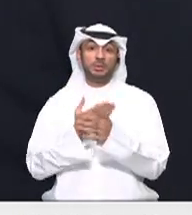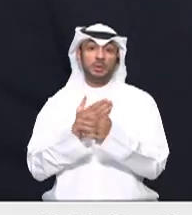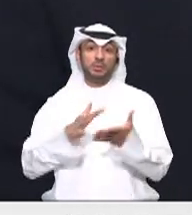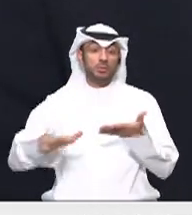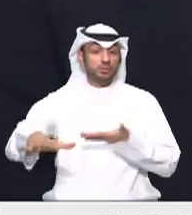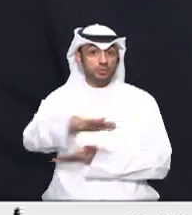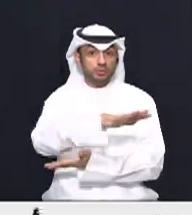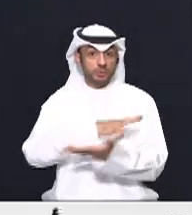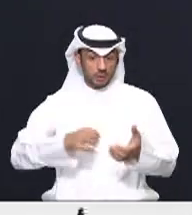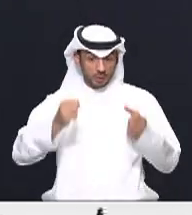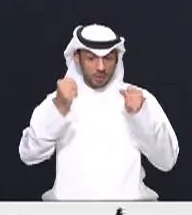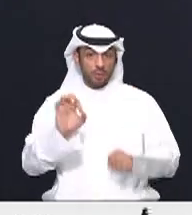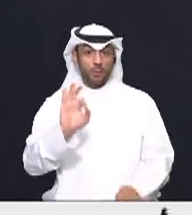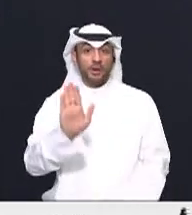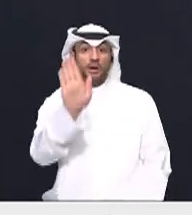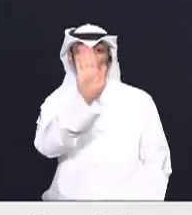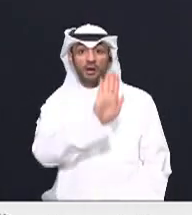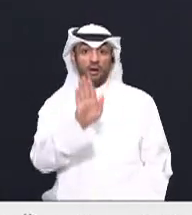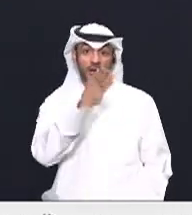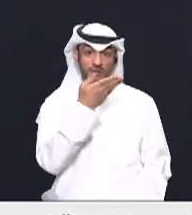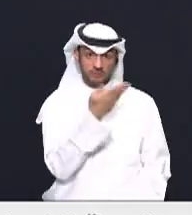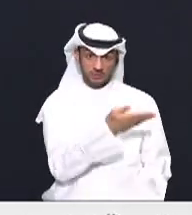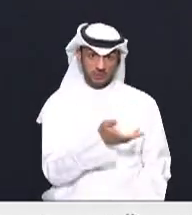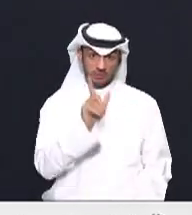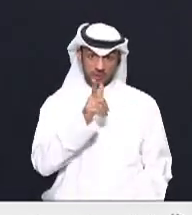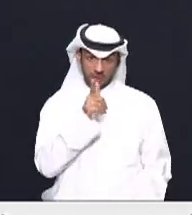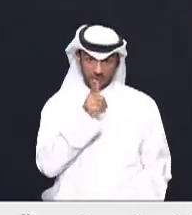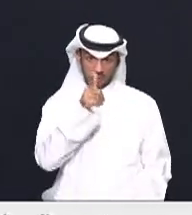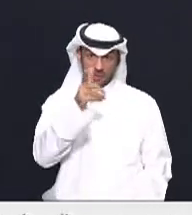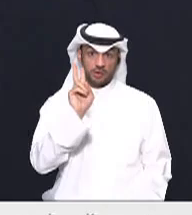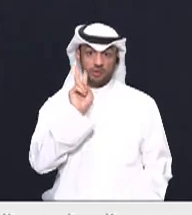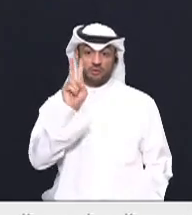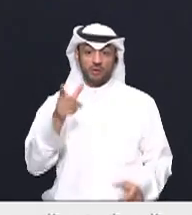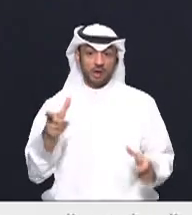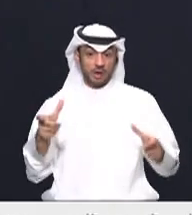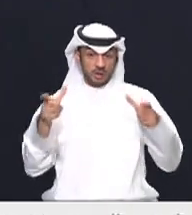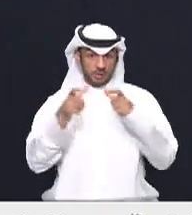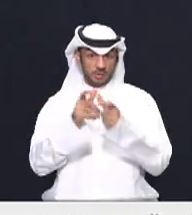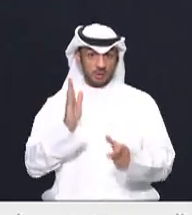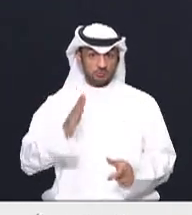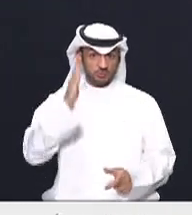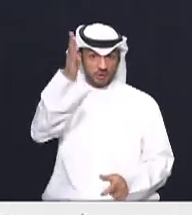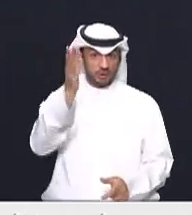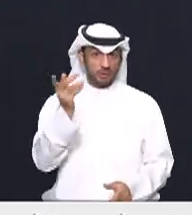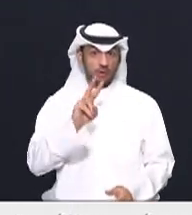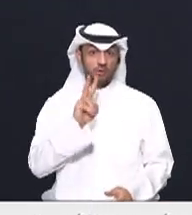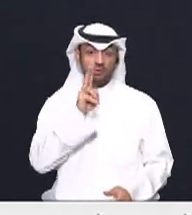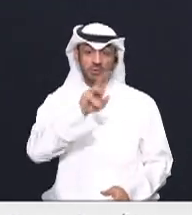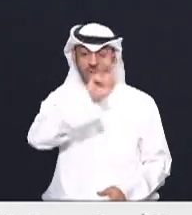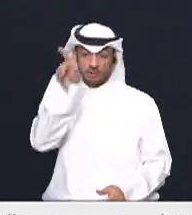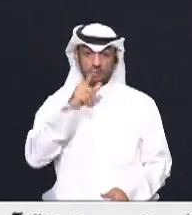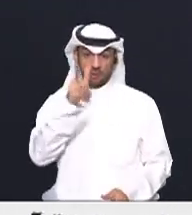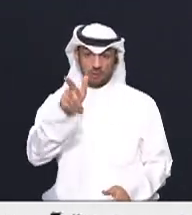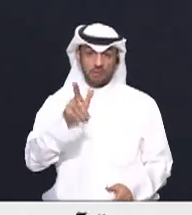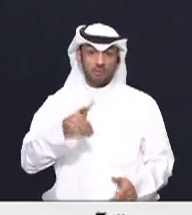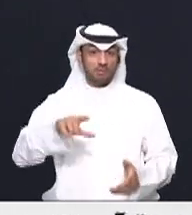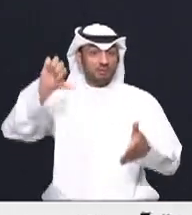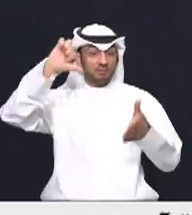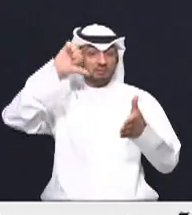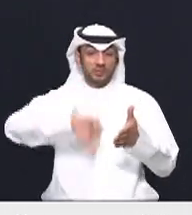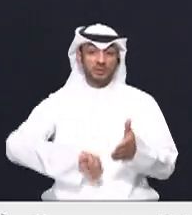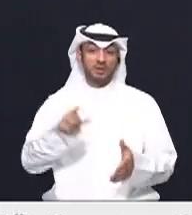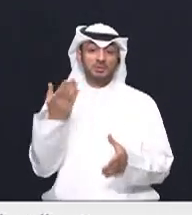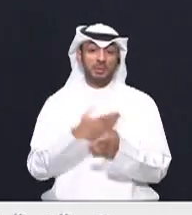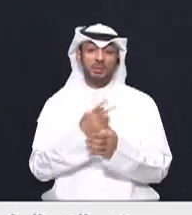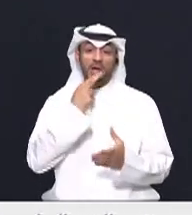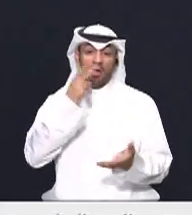يشهدها الشرق الأوسط. وأيضا إذا ما عدنا إلى قمة المستقبل، كانت هناك إشارة لفشل مجلس الأمن باستصدار